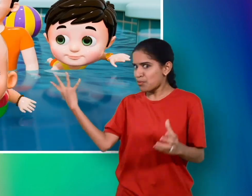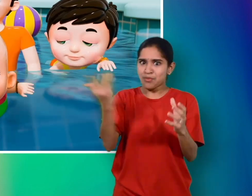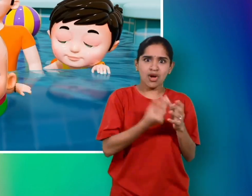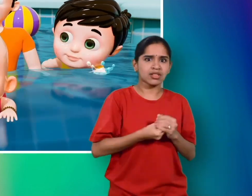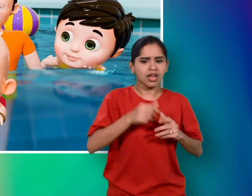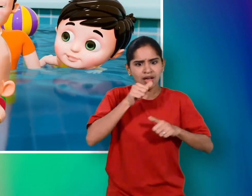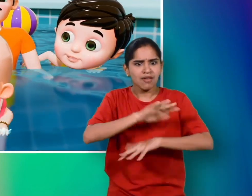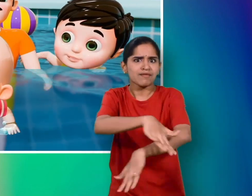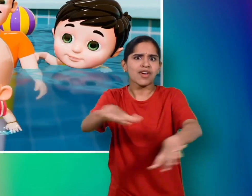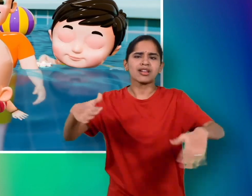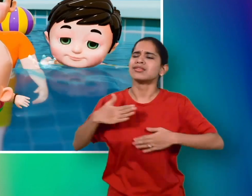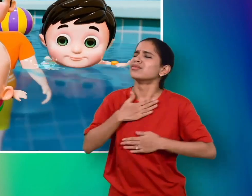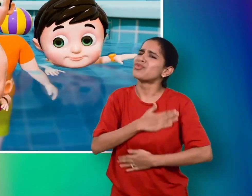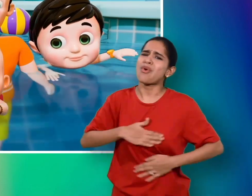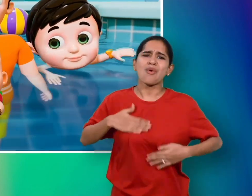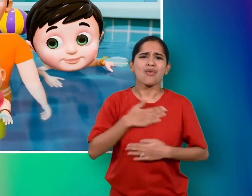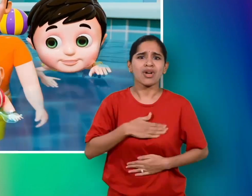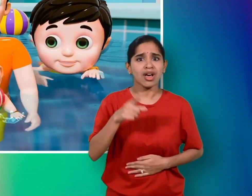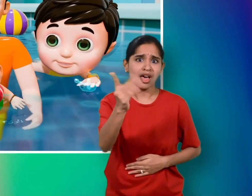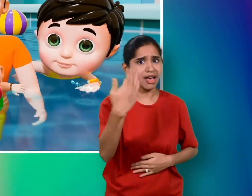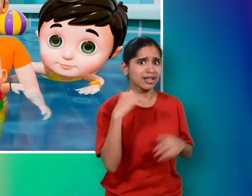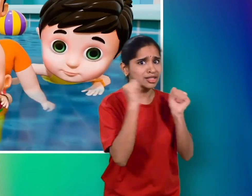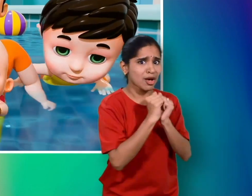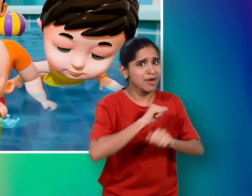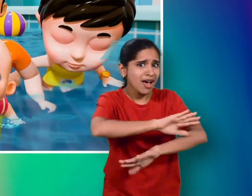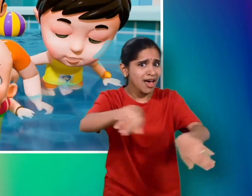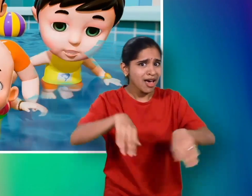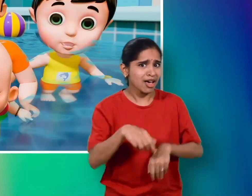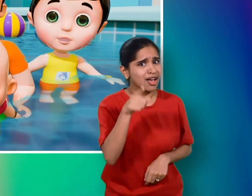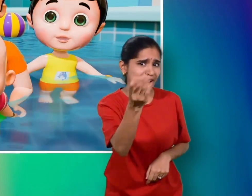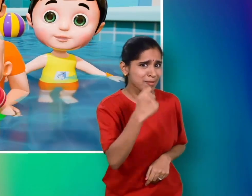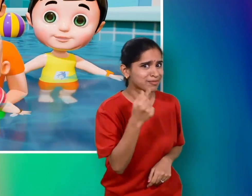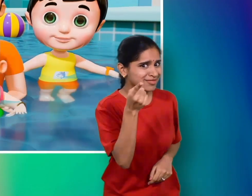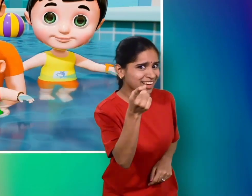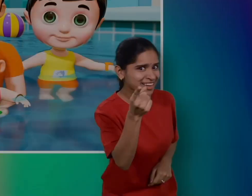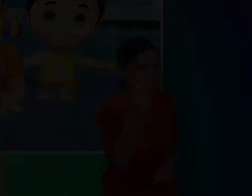हम सबको खूब मजा आया। क्या आप भी हम लोगों के साथ तैरना पसंद करो?